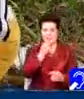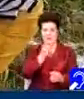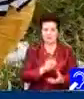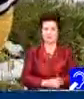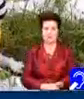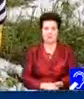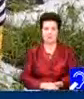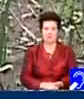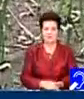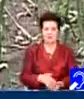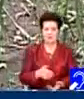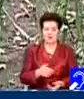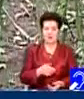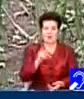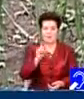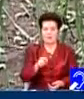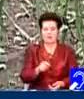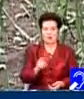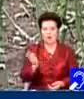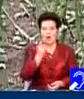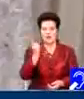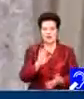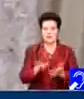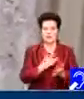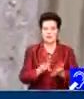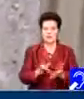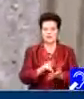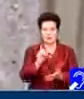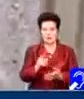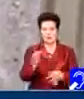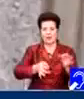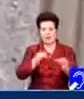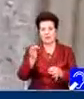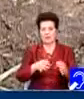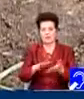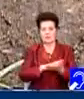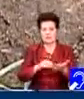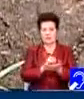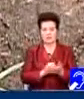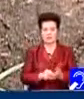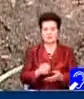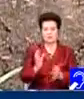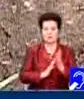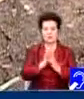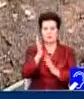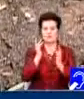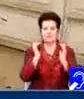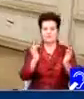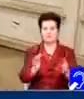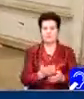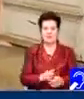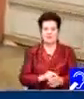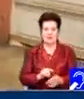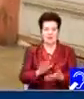gheață! Gheață curată! Pentru agricultori, bilanțul este sumbru după ce grindina a distrus răsadurile și pomii fructiferi. Solarul nu